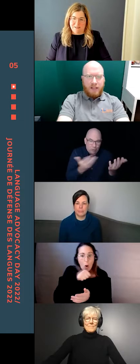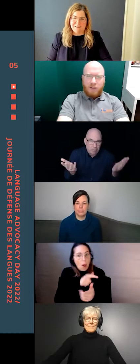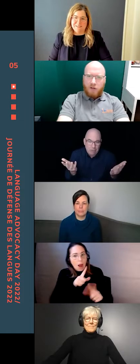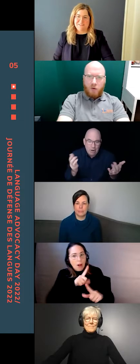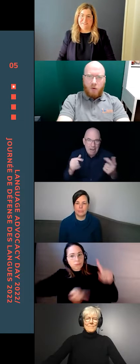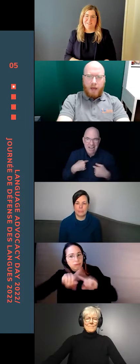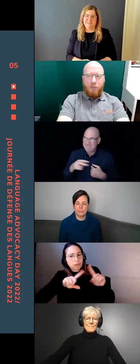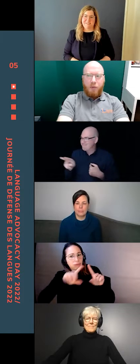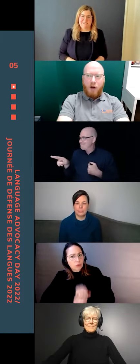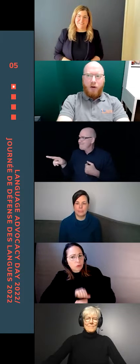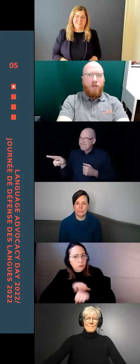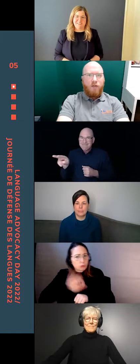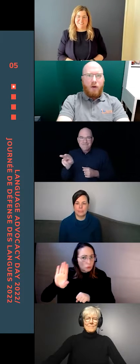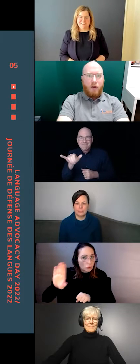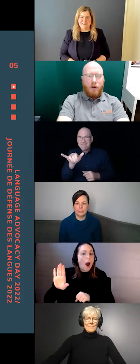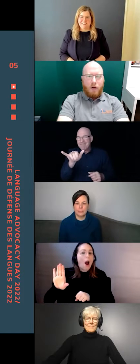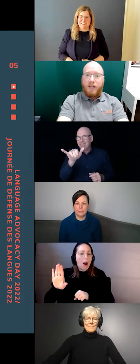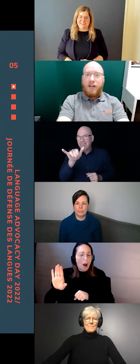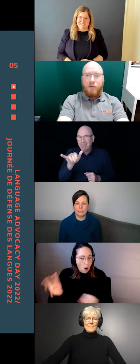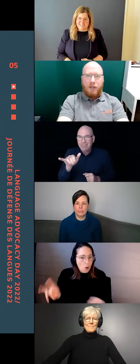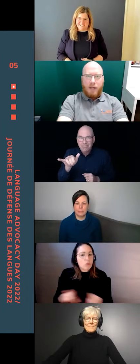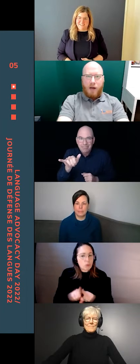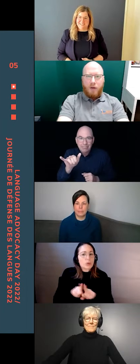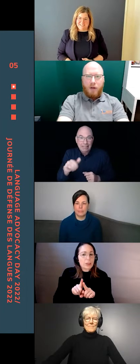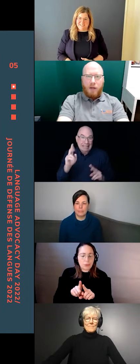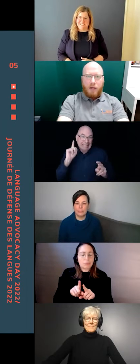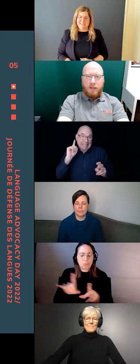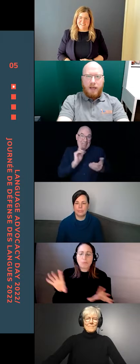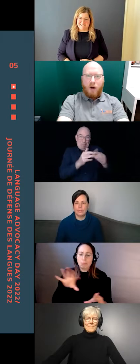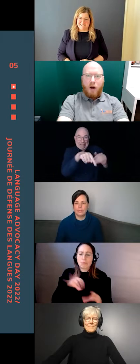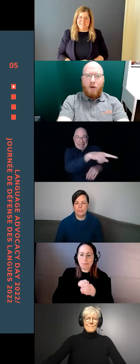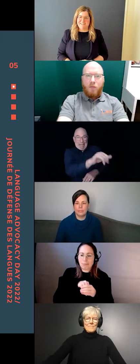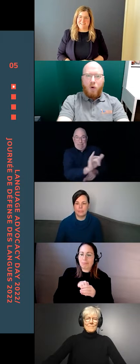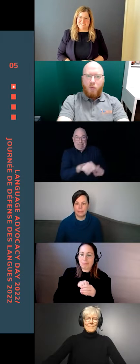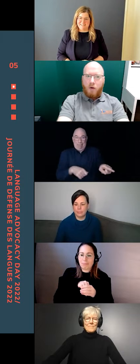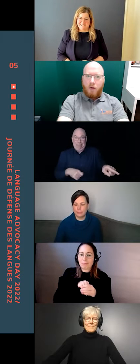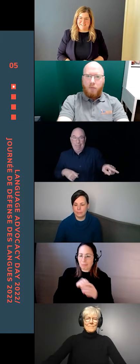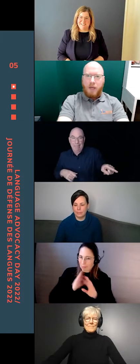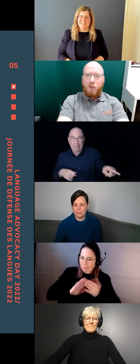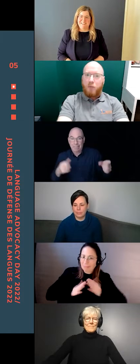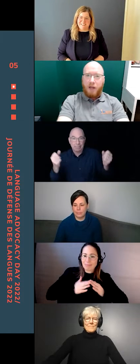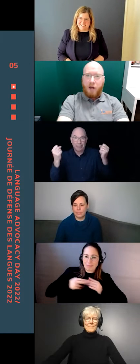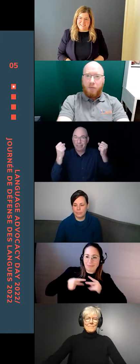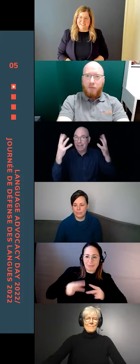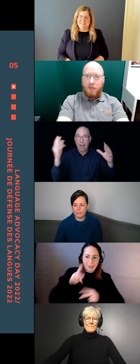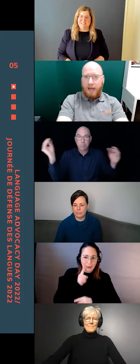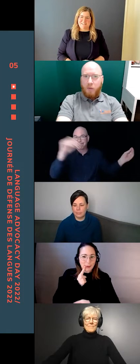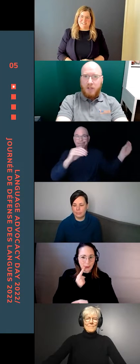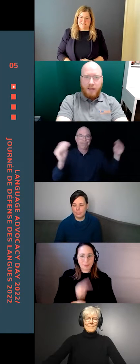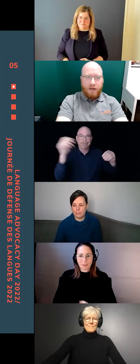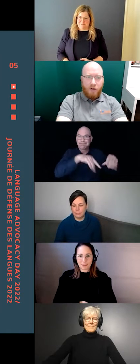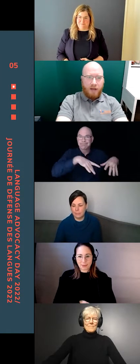et qui est familier avec d'autres langues de signes, je sens que ça aussi, ça fait partie de